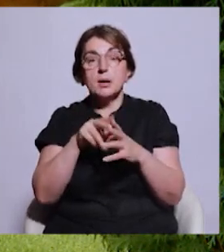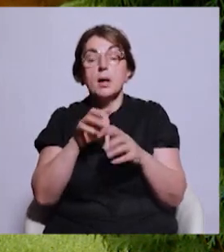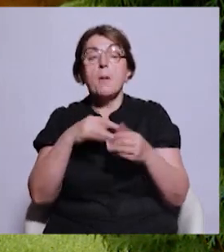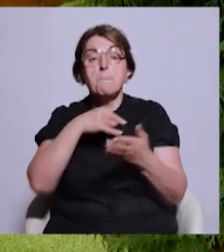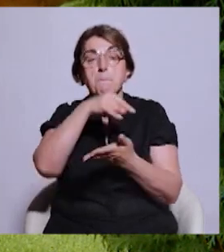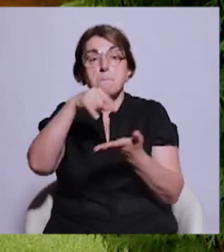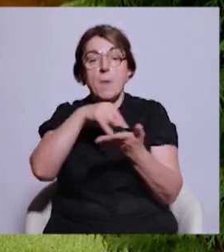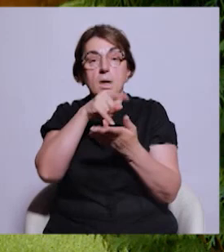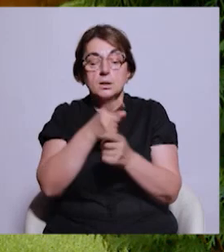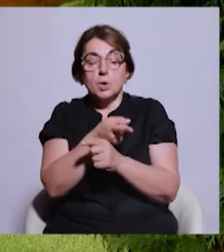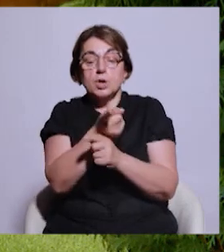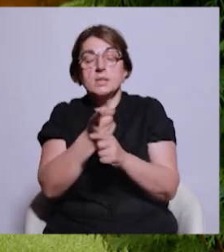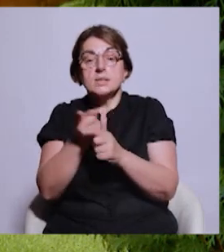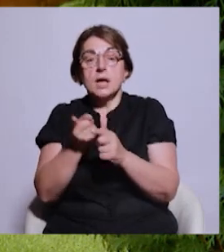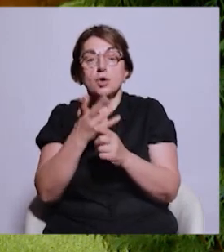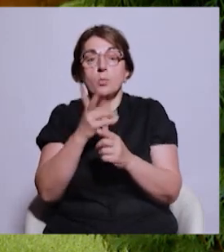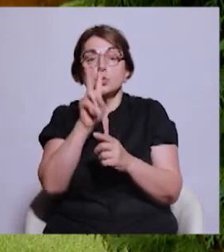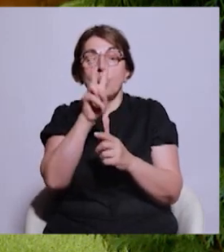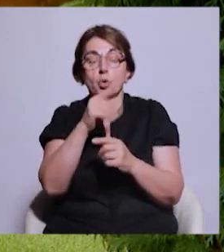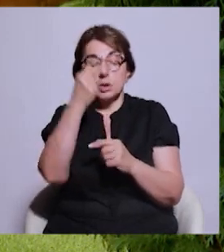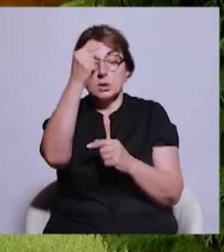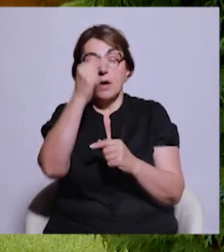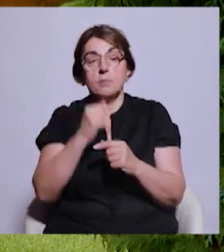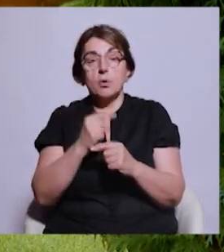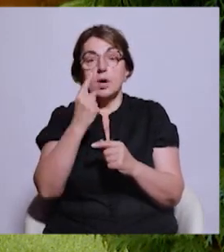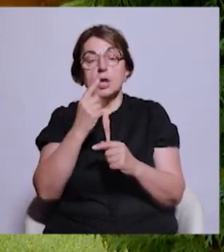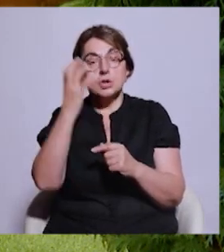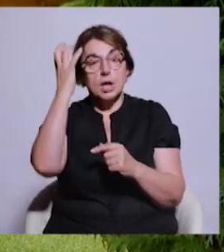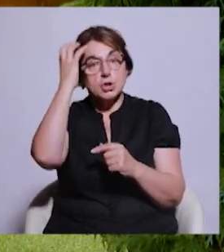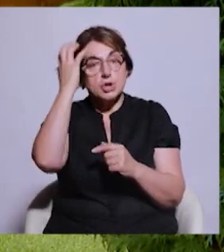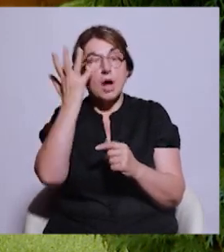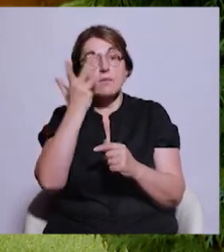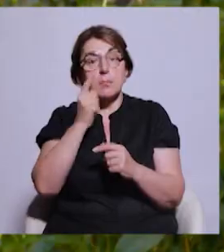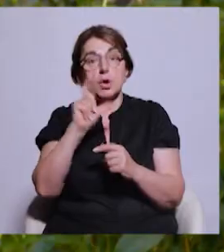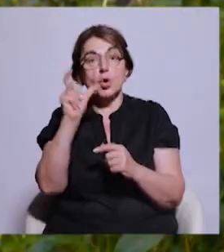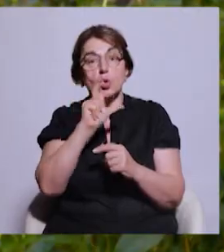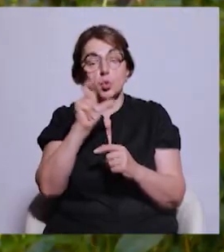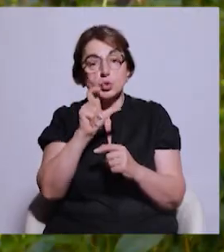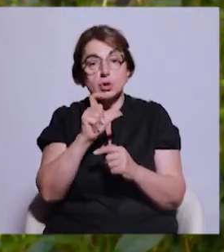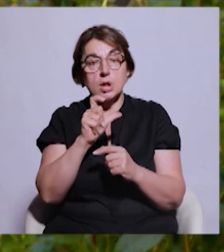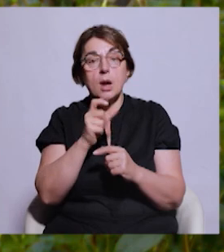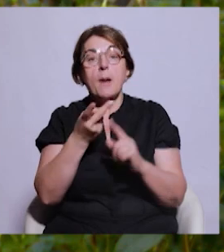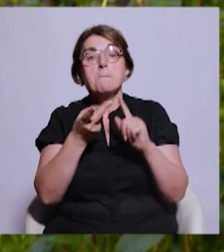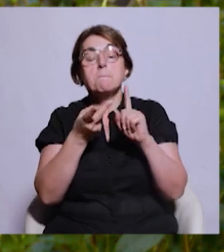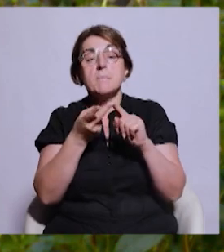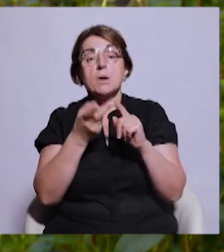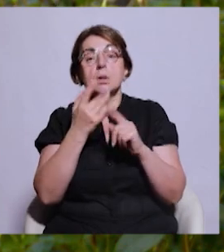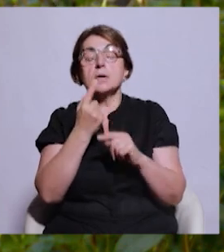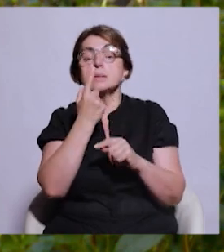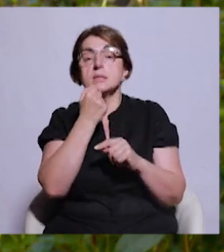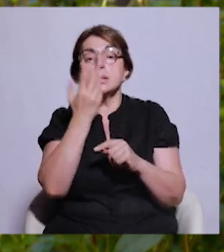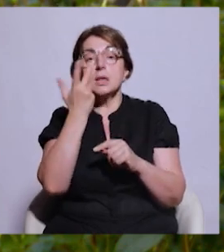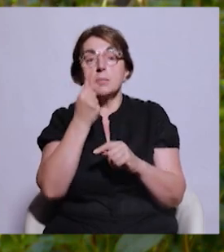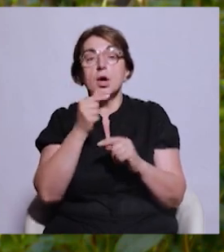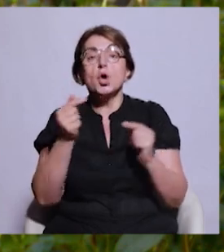მიმაგრებული დამაგნიტებული ის არის, რომელსაც აქვს ორი თავბოლო, ერთი შავად ან ლურჯად არის ხოლმე შეფერადებული და